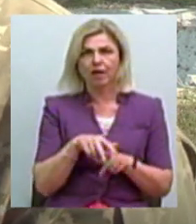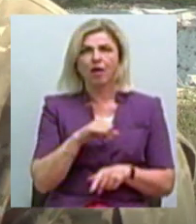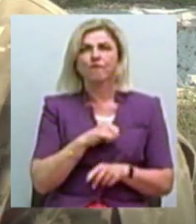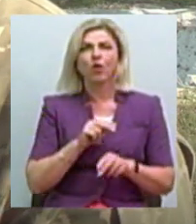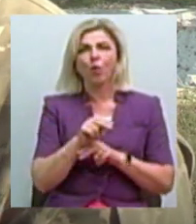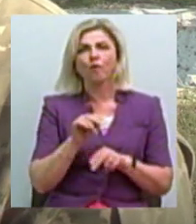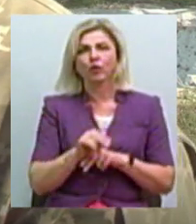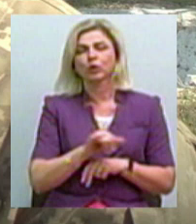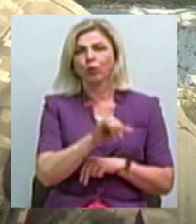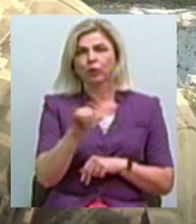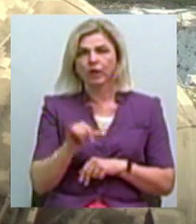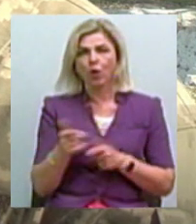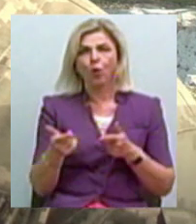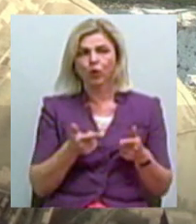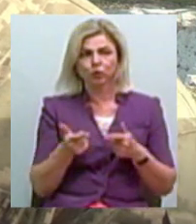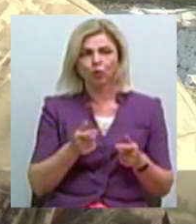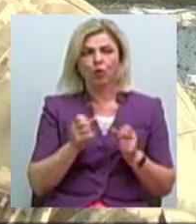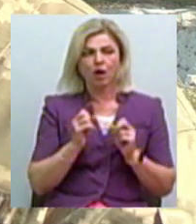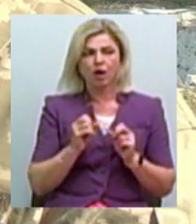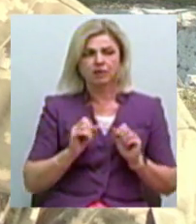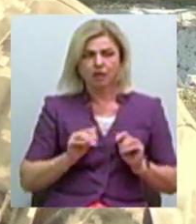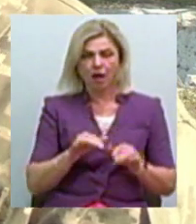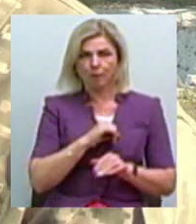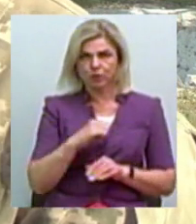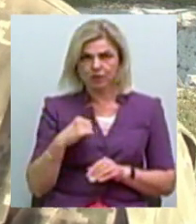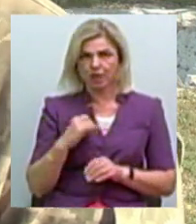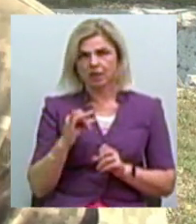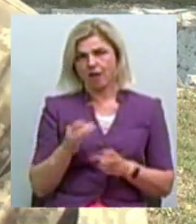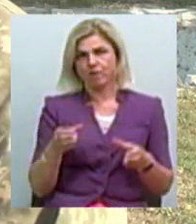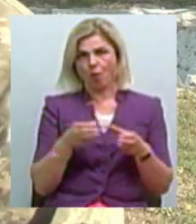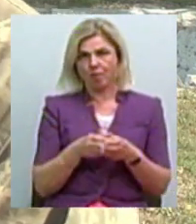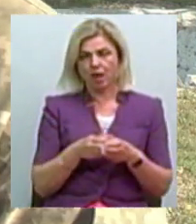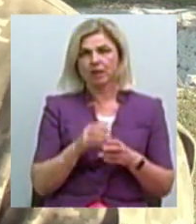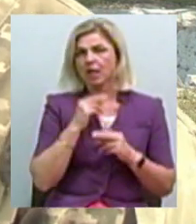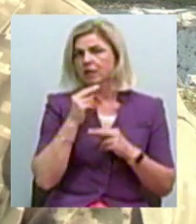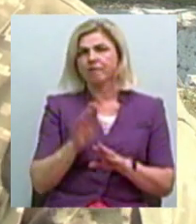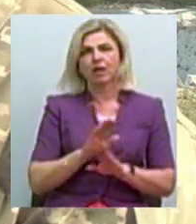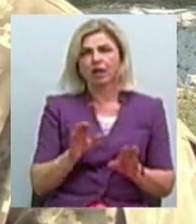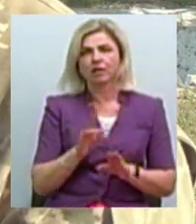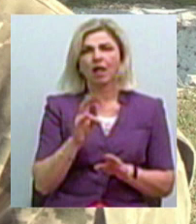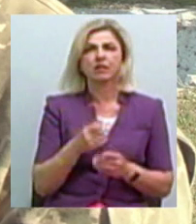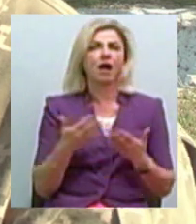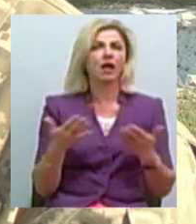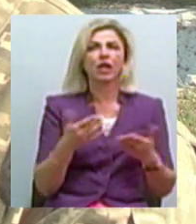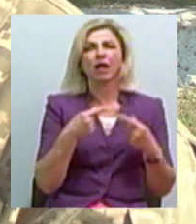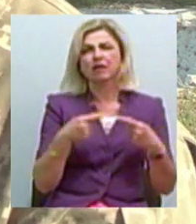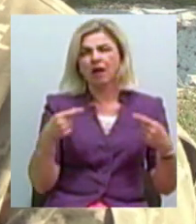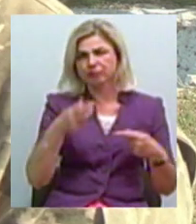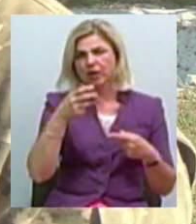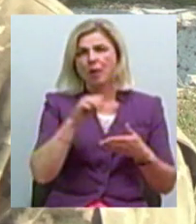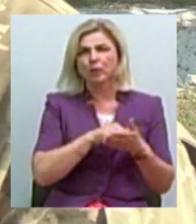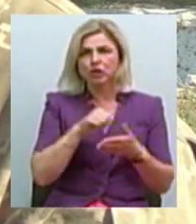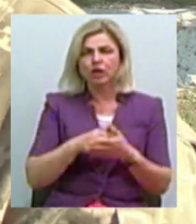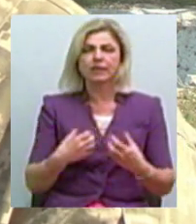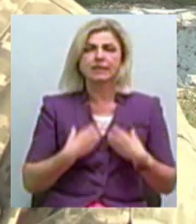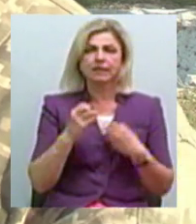них готовність діяти як самостійно, так і в команді, не звертати уваги на зовнішні якісь чинники, на стрес, на